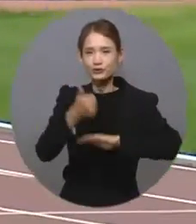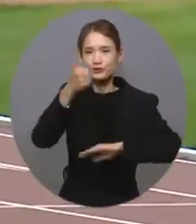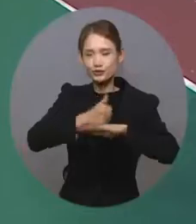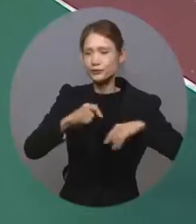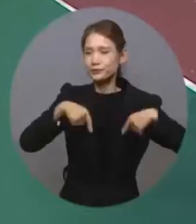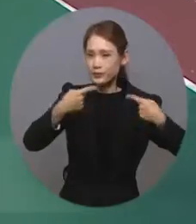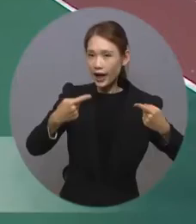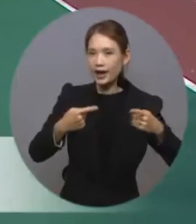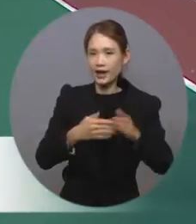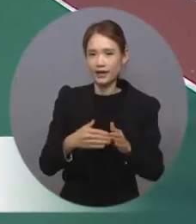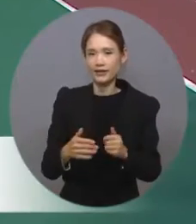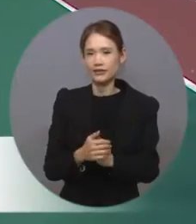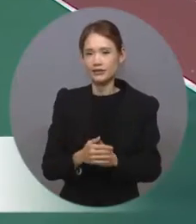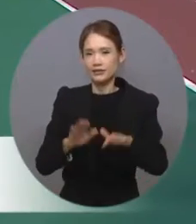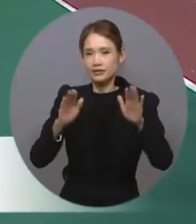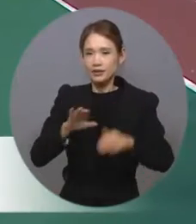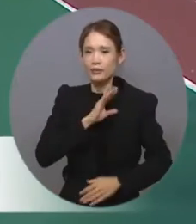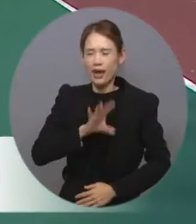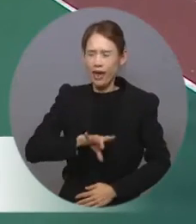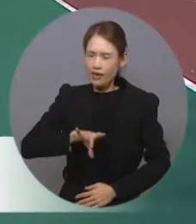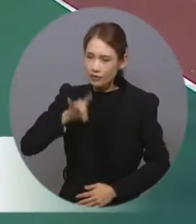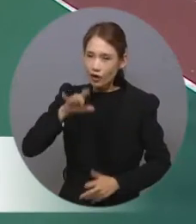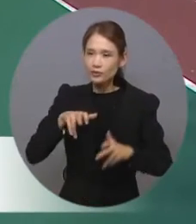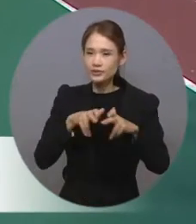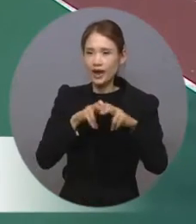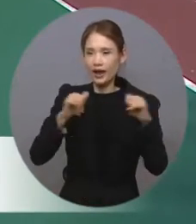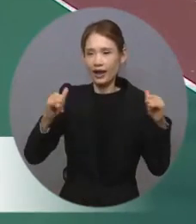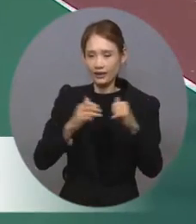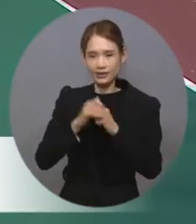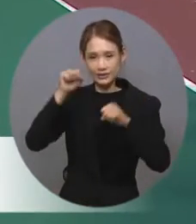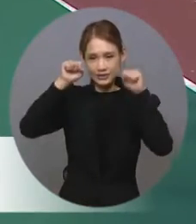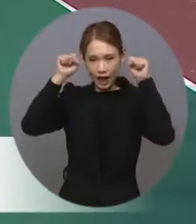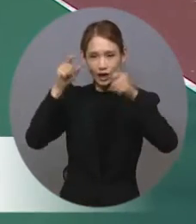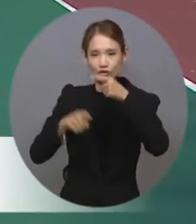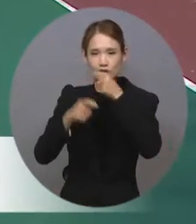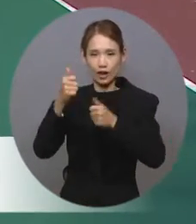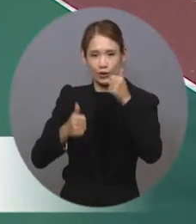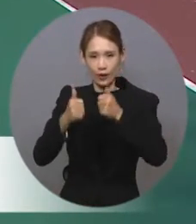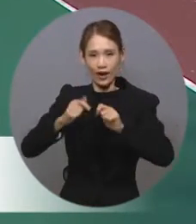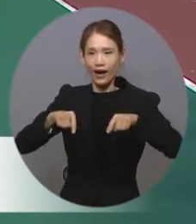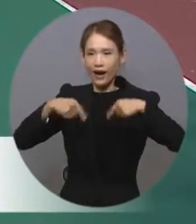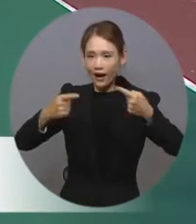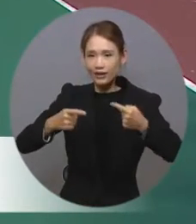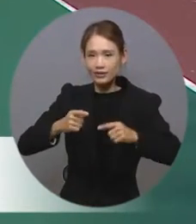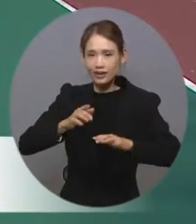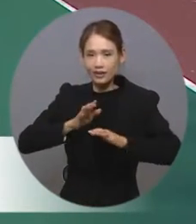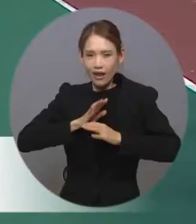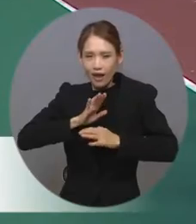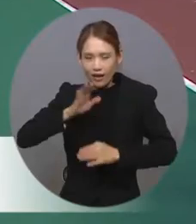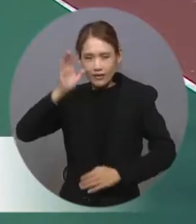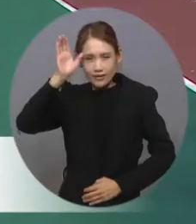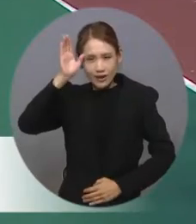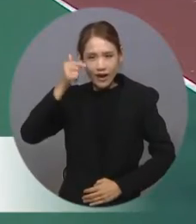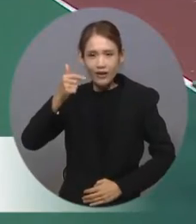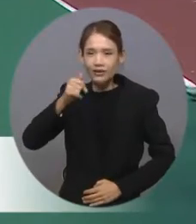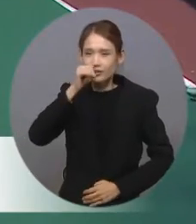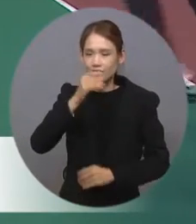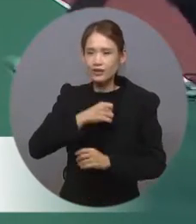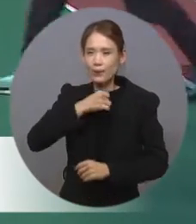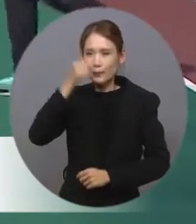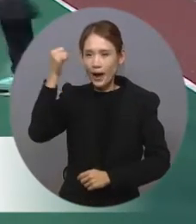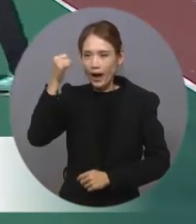거뒀습니다. 이번에 처음 장애인 체전을 나가서 너무 떨리고 기대도 됩니다. 메달은